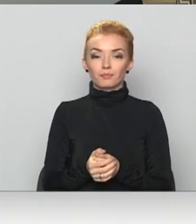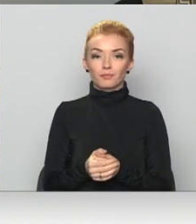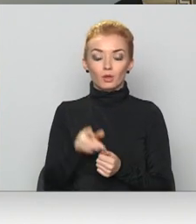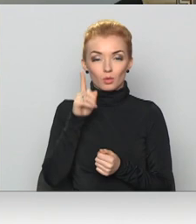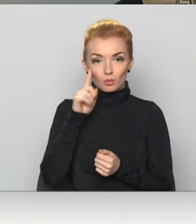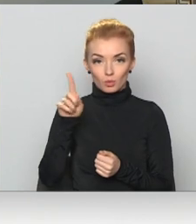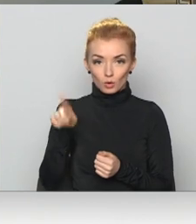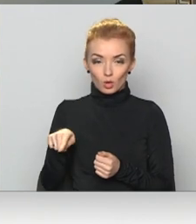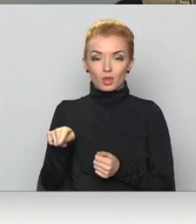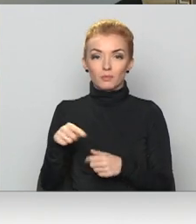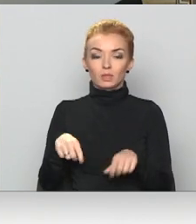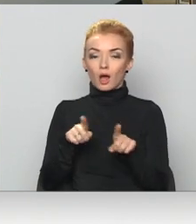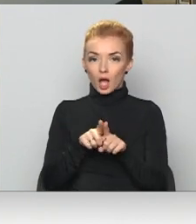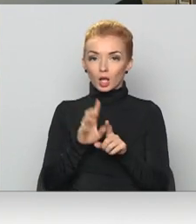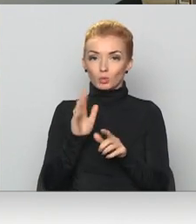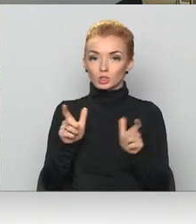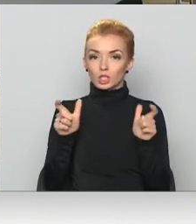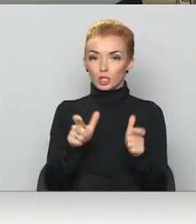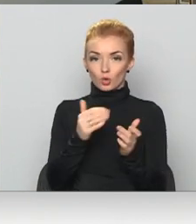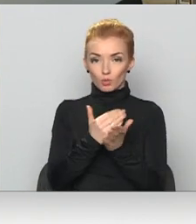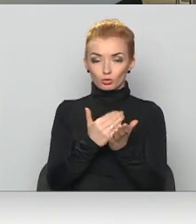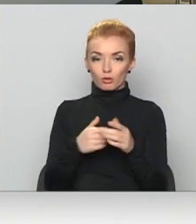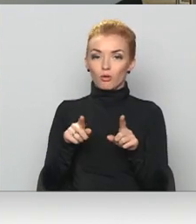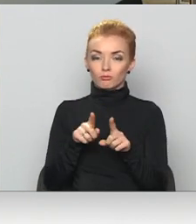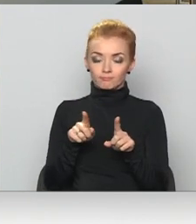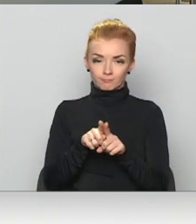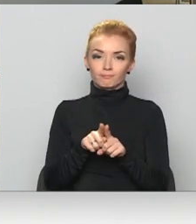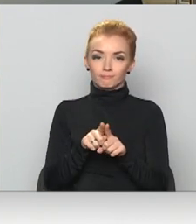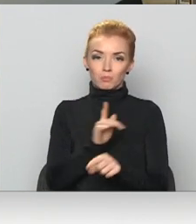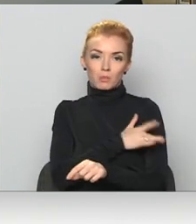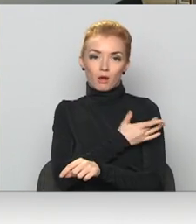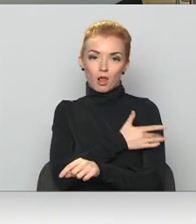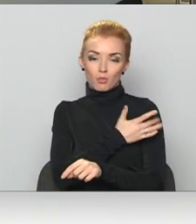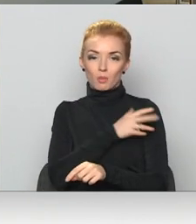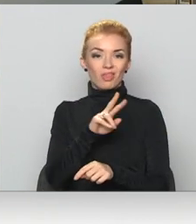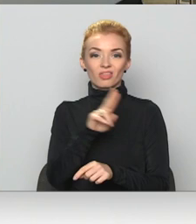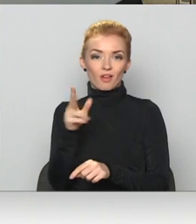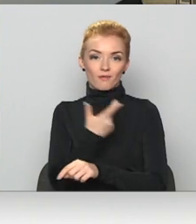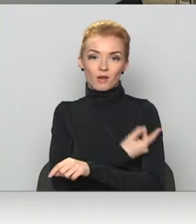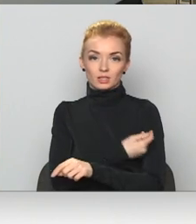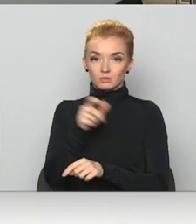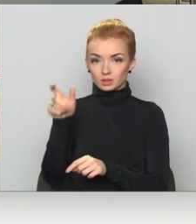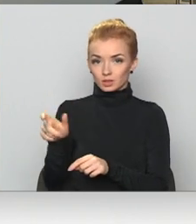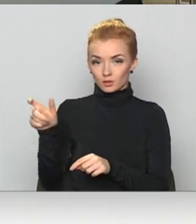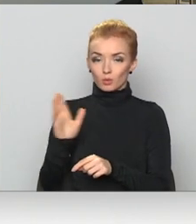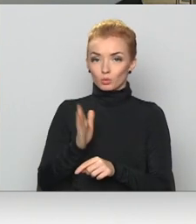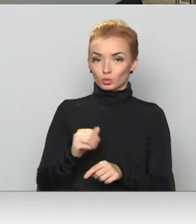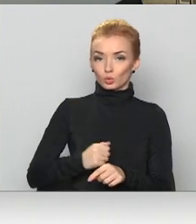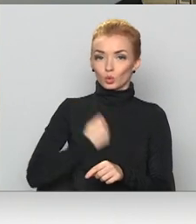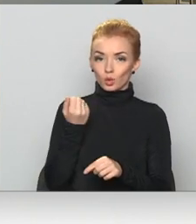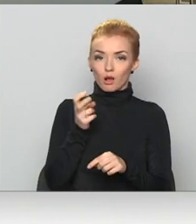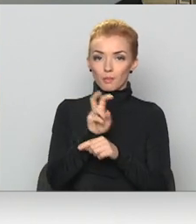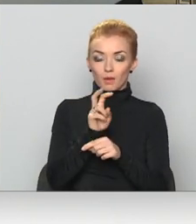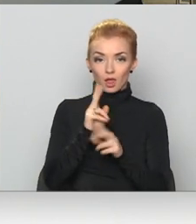Protams, arī tiks ierobežoti vairāki pakalpojumi nevakcinētajiem cilvēkiem. Nu, būs grūtāk aiziet pie